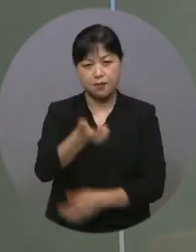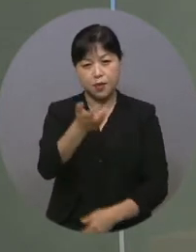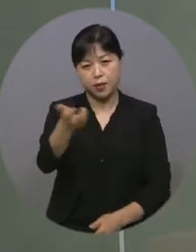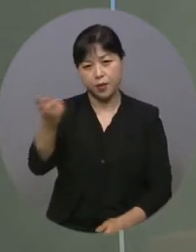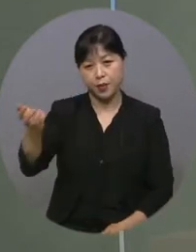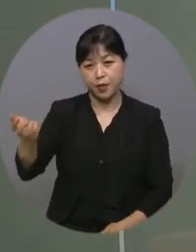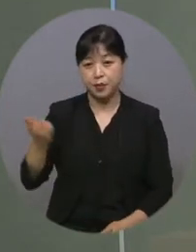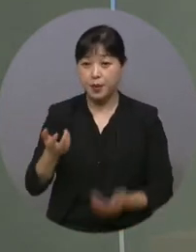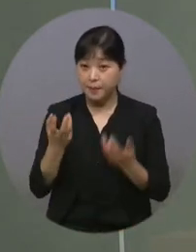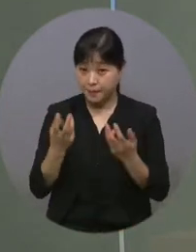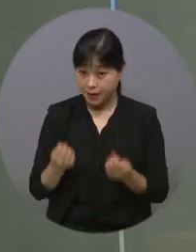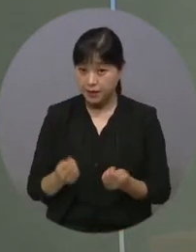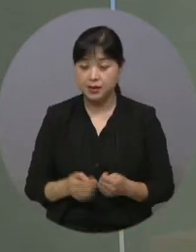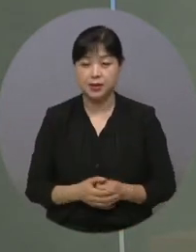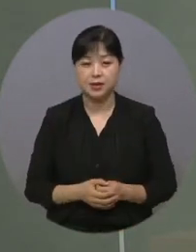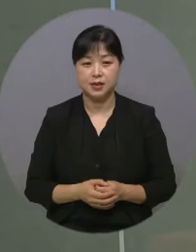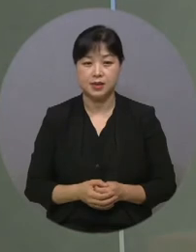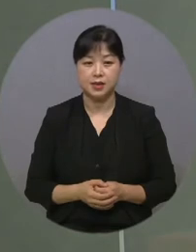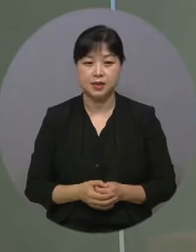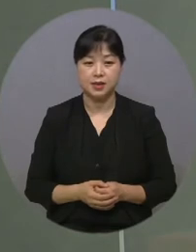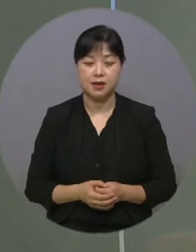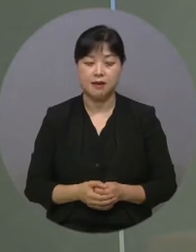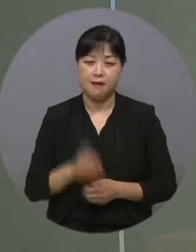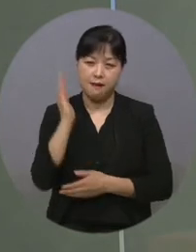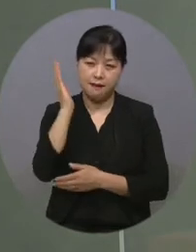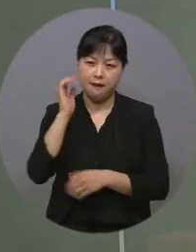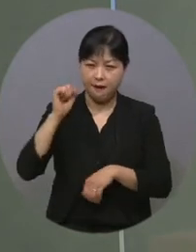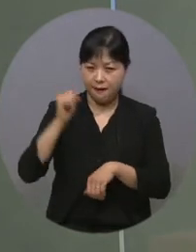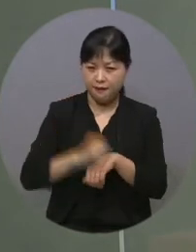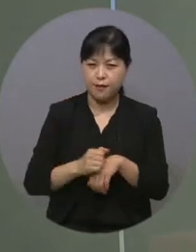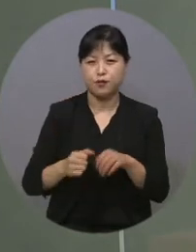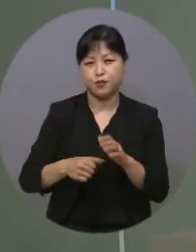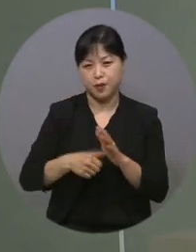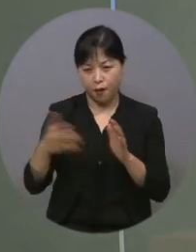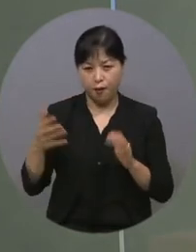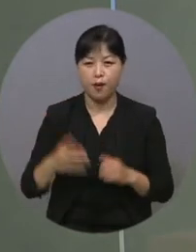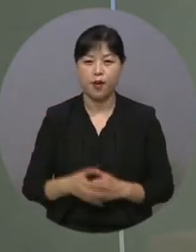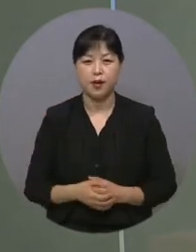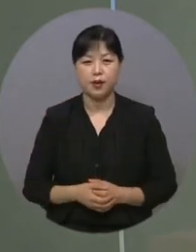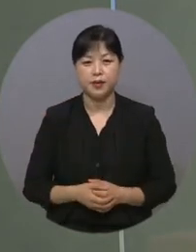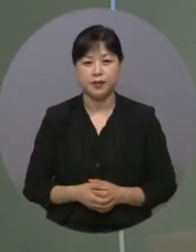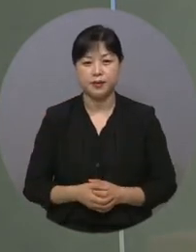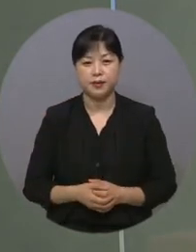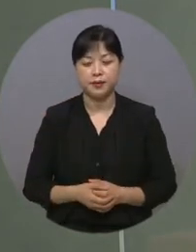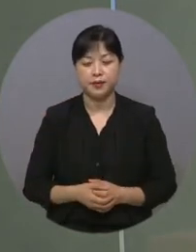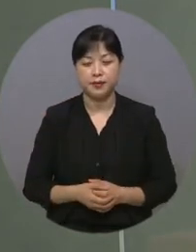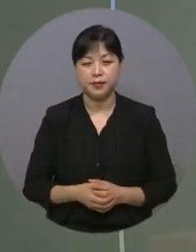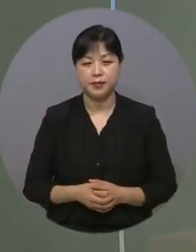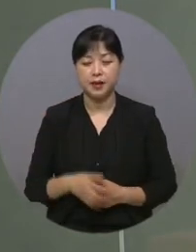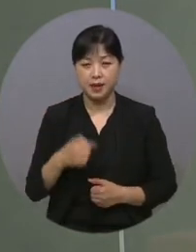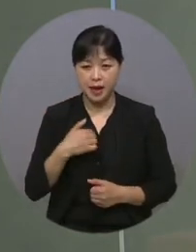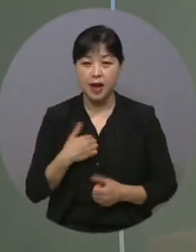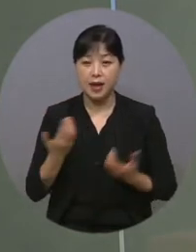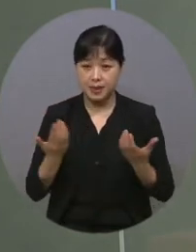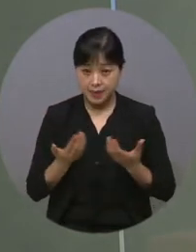같아. 명강사로 또 유명하신데 예. 예, 그렇게 그 본업을